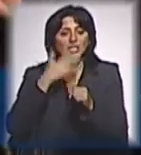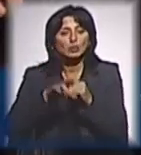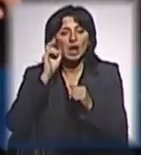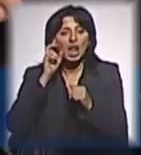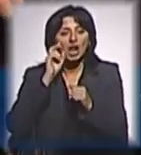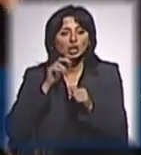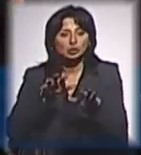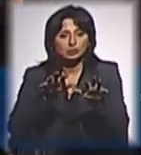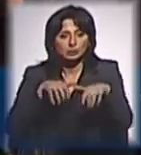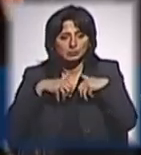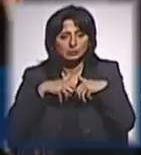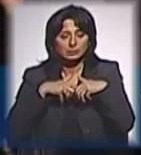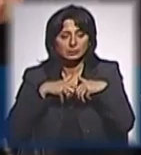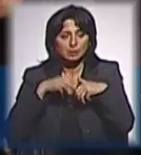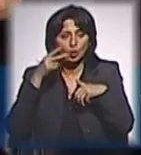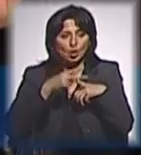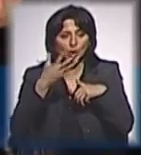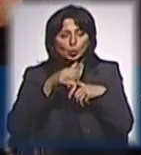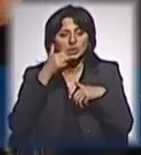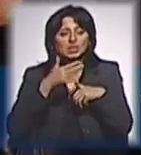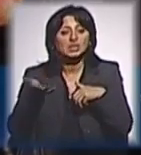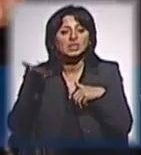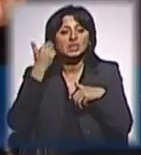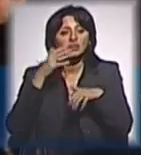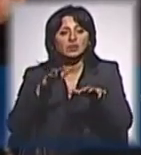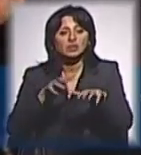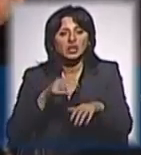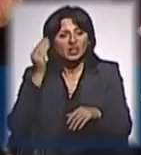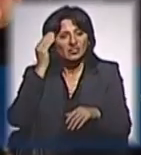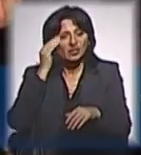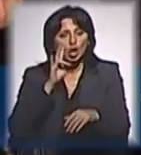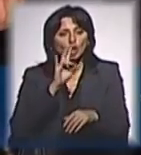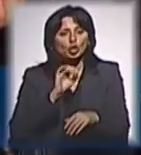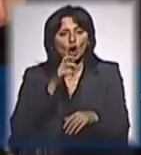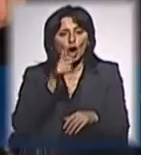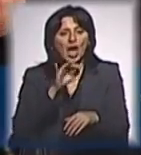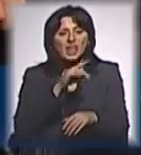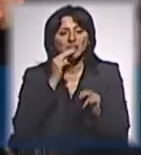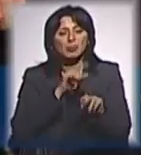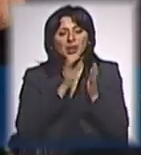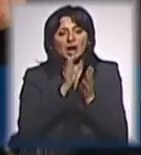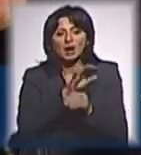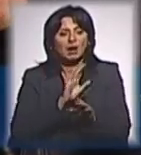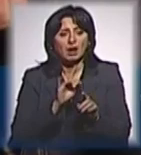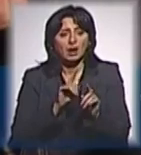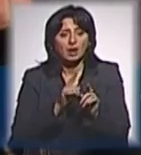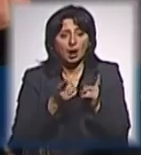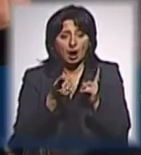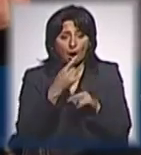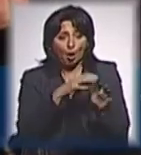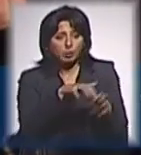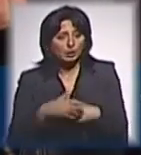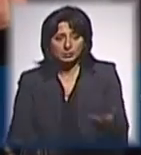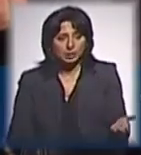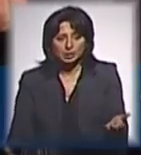ცენტრალურმა ხელისუფლებამ წაიღო ყველაფერი 2005 წელს, ყველაფერი დაბრალდა თითქოს ნოღაიდელს, მაგრამ იმის შემდეგ კაციშვილი არ უბრუნებს